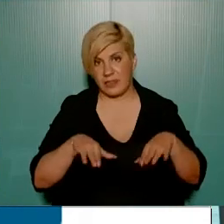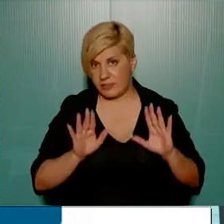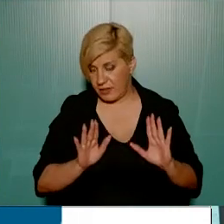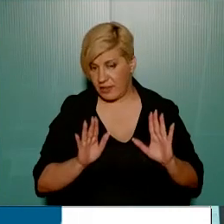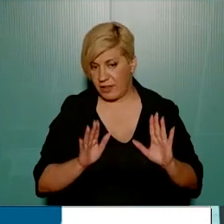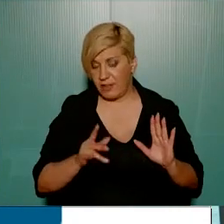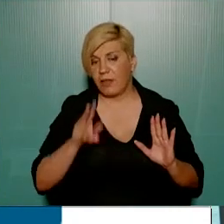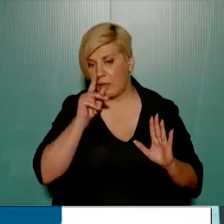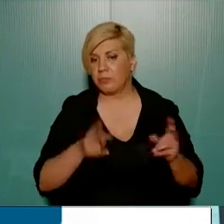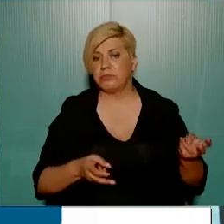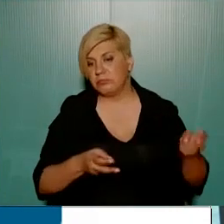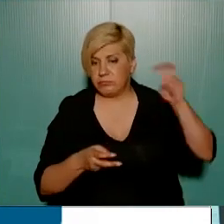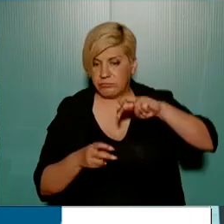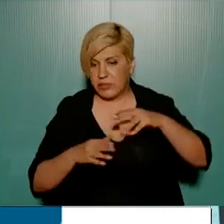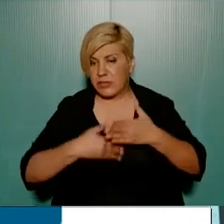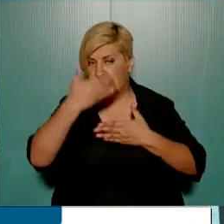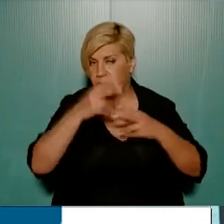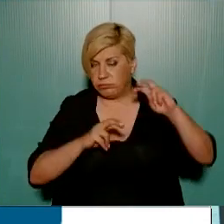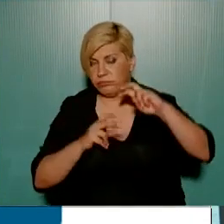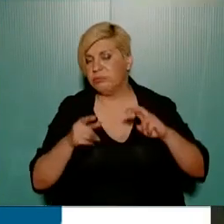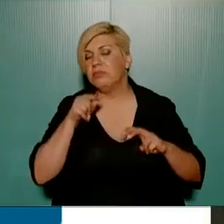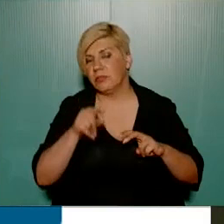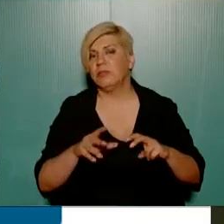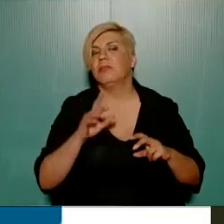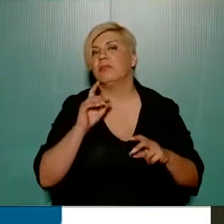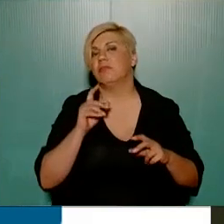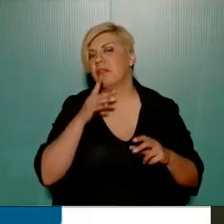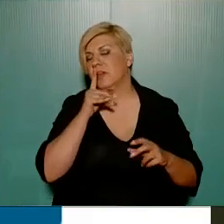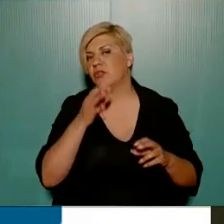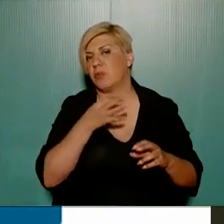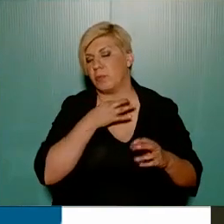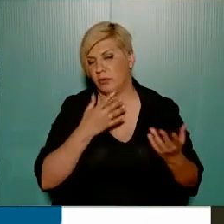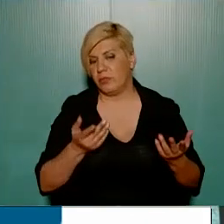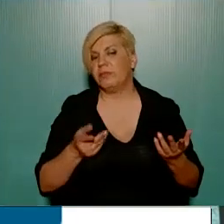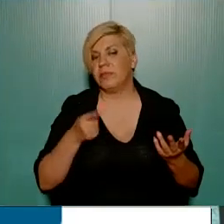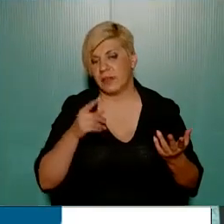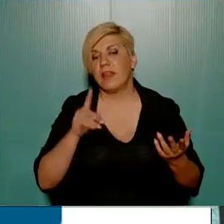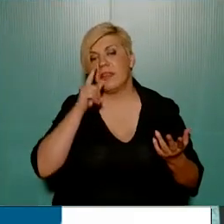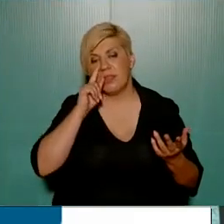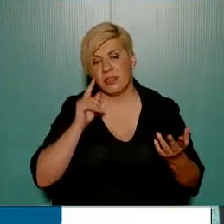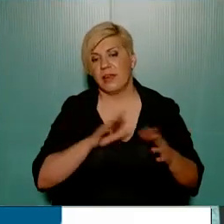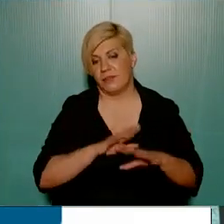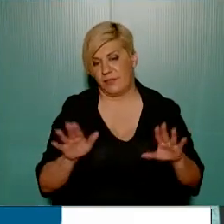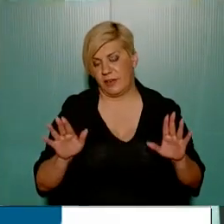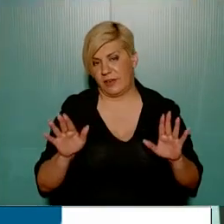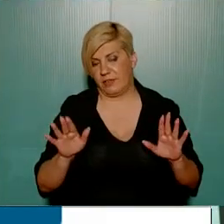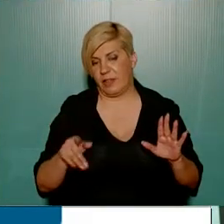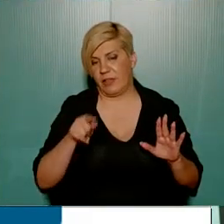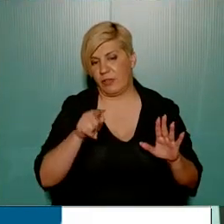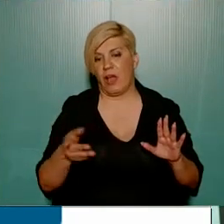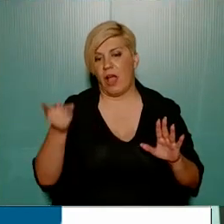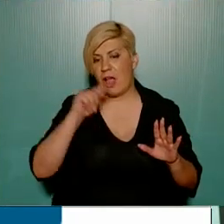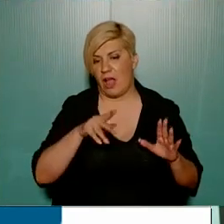τον τοίχο και χρησιμοποιούν το χώρο τον δίθεν φυλαγμένο. Η κατάσταση είναι θλιβερή και απαξιώνεται. Εδώ είναι ένα